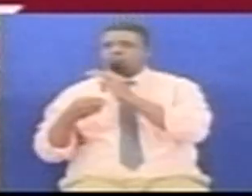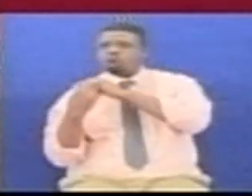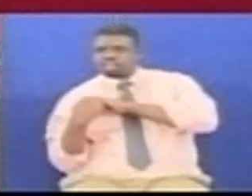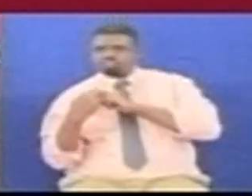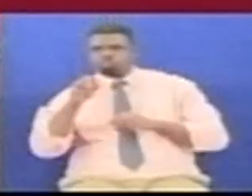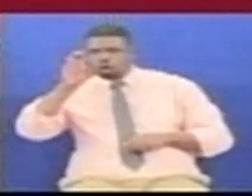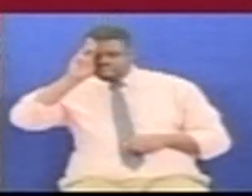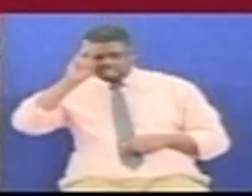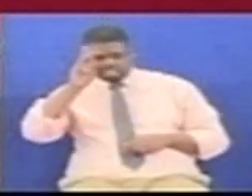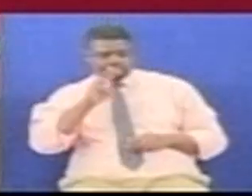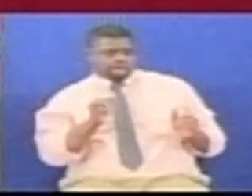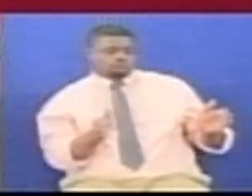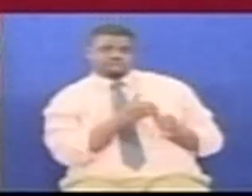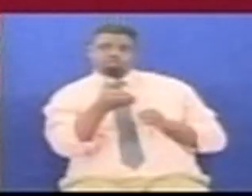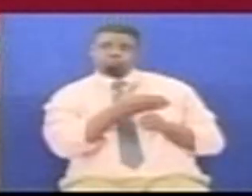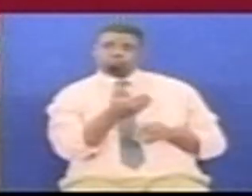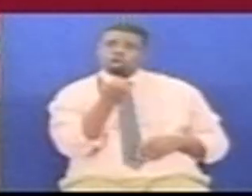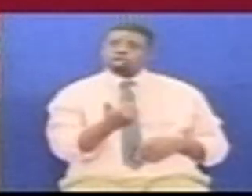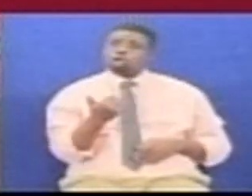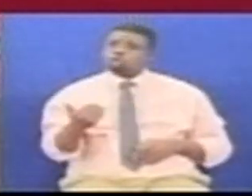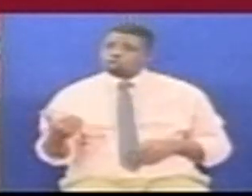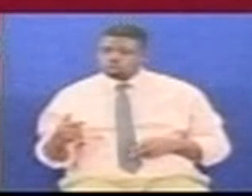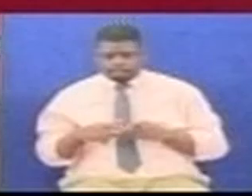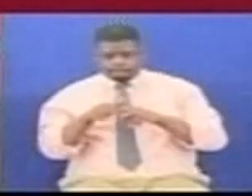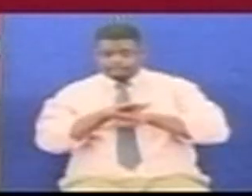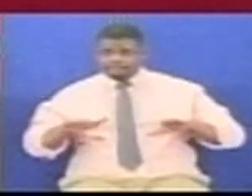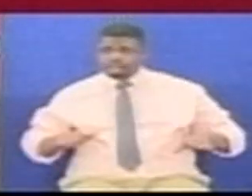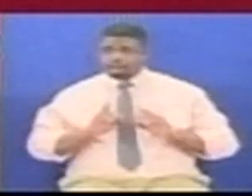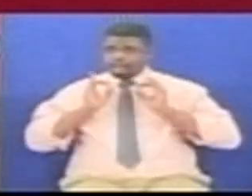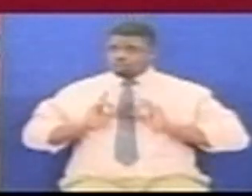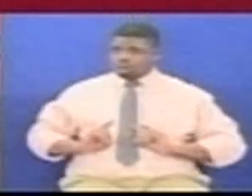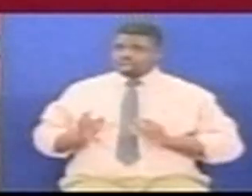na walezi kwa watoto. Aidha, mabaraza ya madiwani nayo yanaweza kutunga sheria